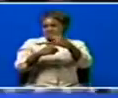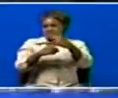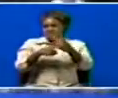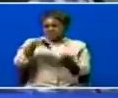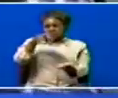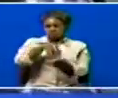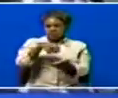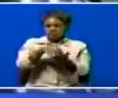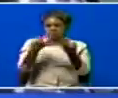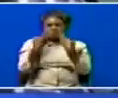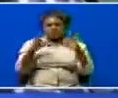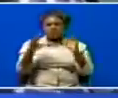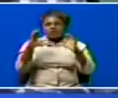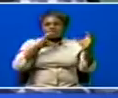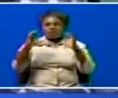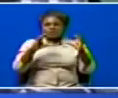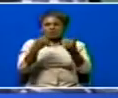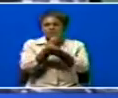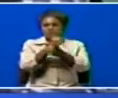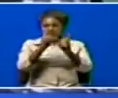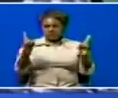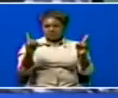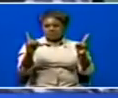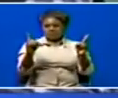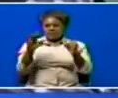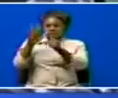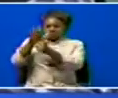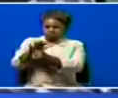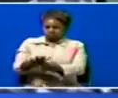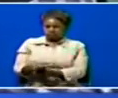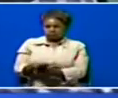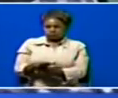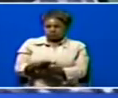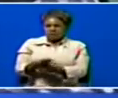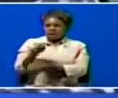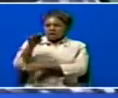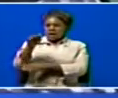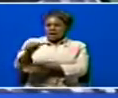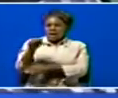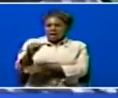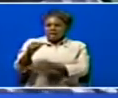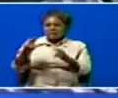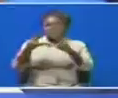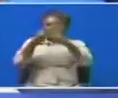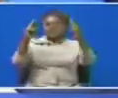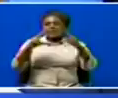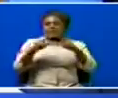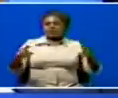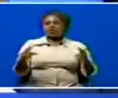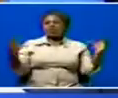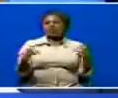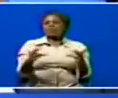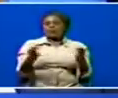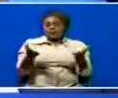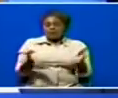mambo kuhusu uhuru wa kujieleza na demokrasia Tanzania inazidi kudorora, akiitisha mwingilio wa jamii ya kimataifa. Sasa